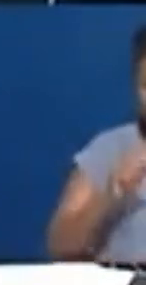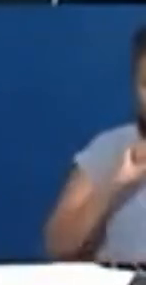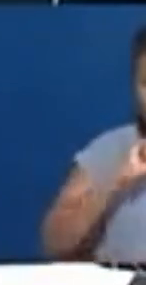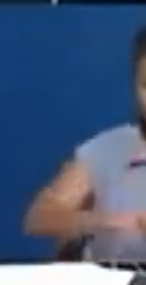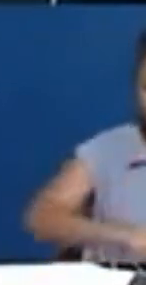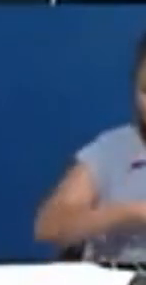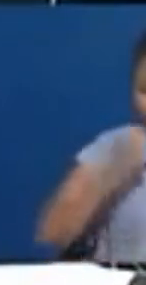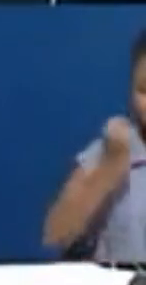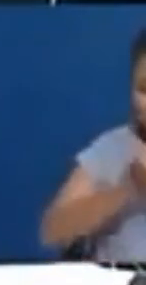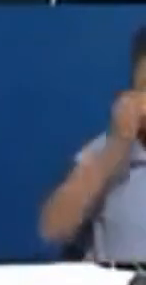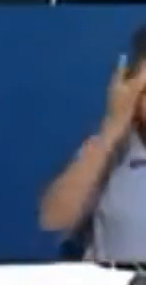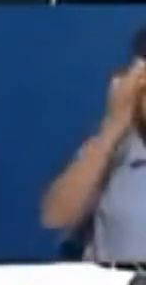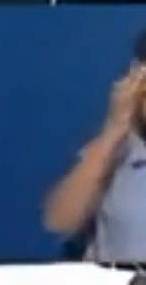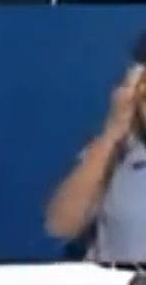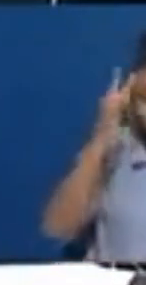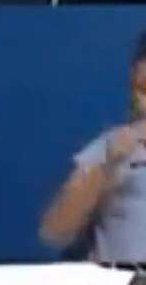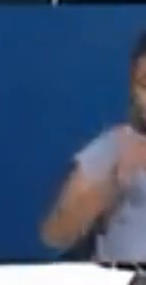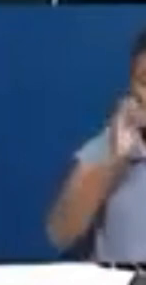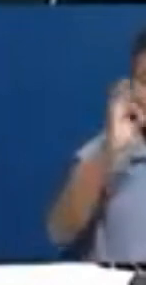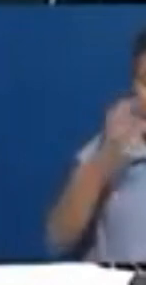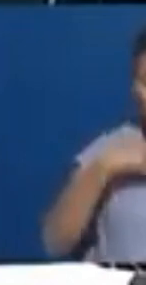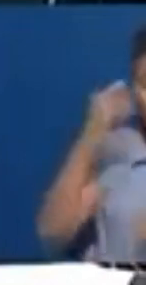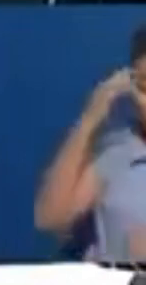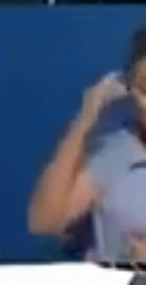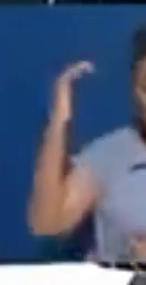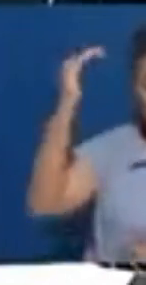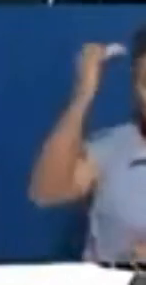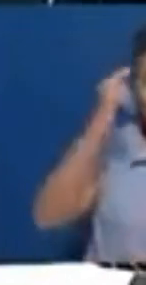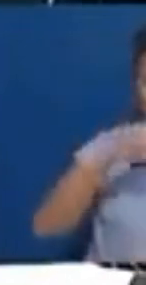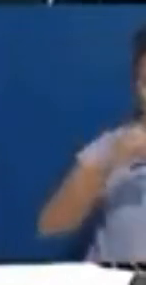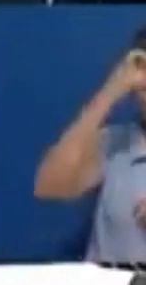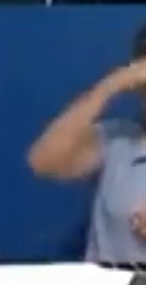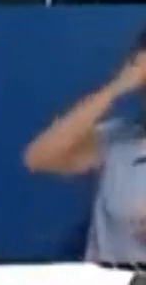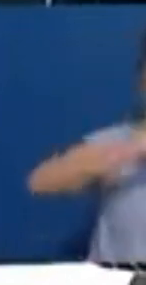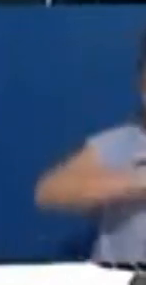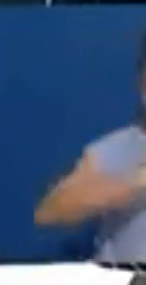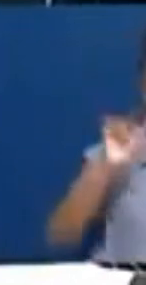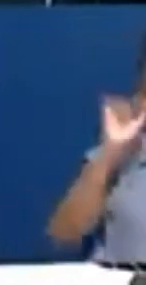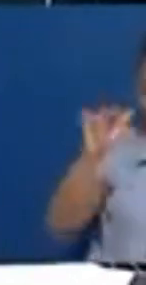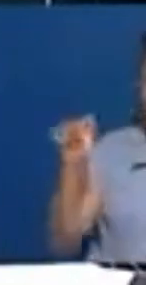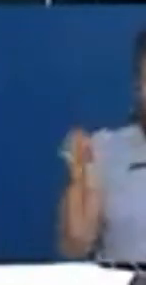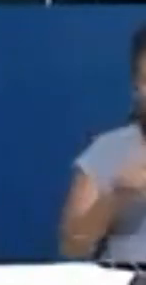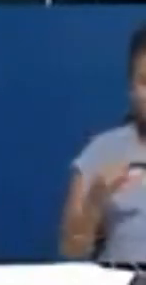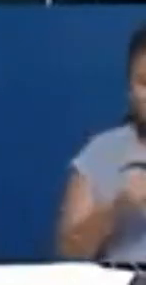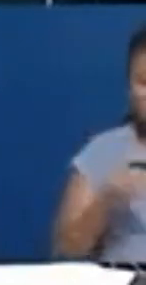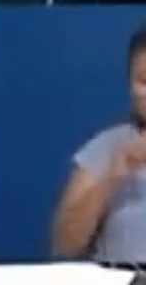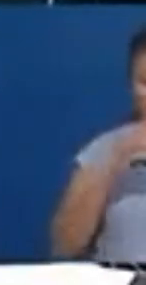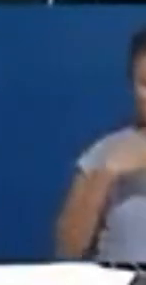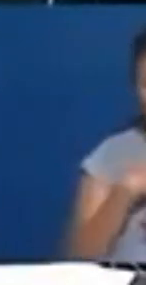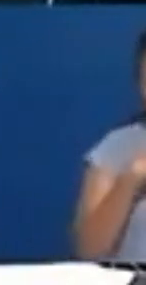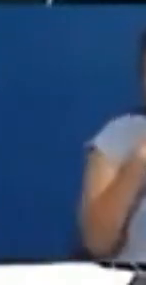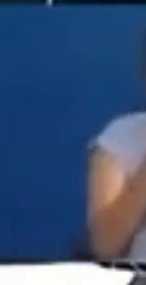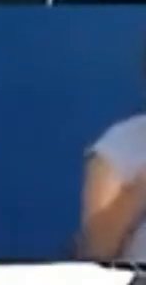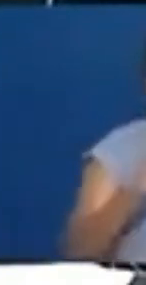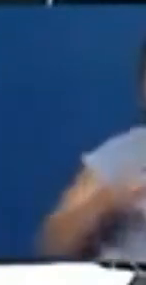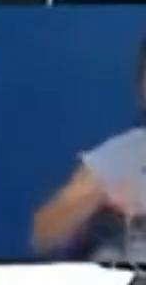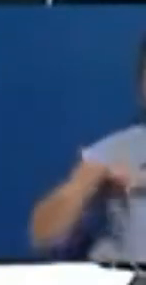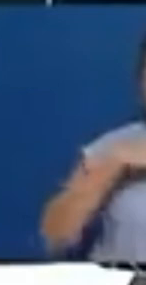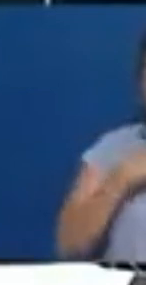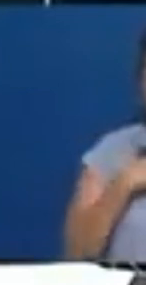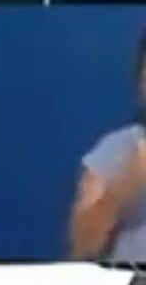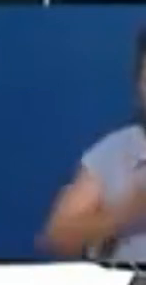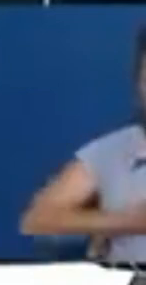yakini. Ukomavu bila busara ni mzizi mbaya kwa jamii. Uhodari wa ubinafsi ni chachu ya kesho mbaya kwa jamii. Heshima ndio rotuba